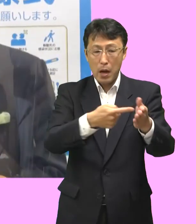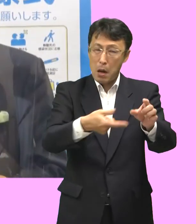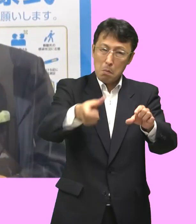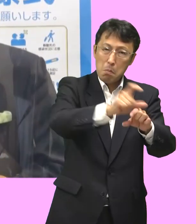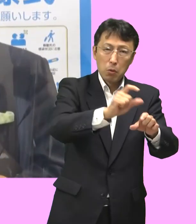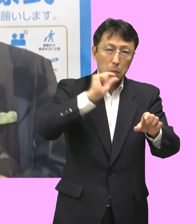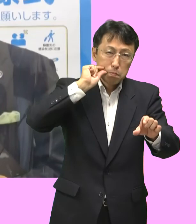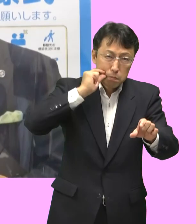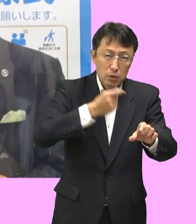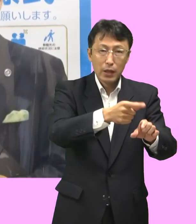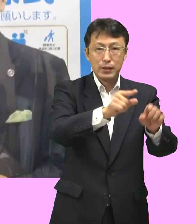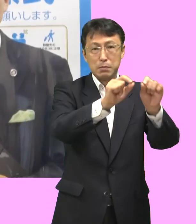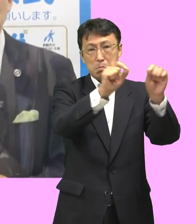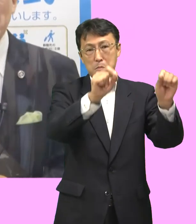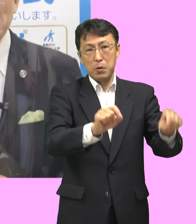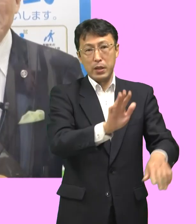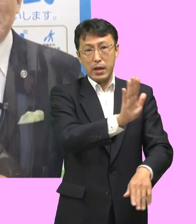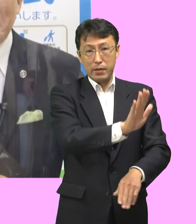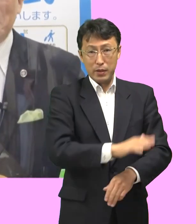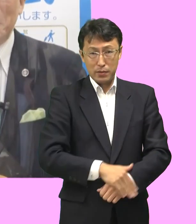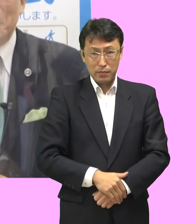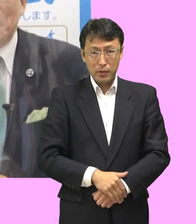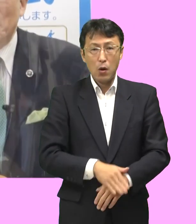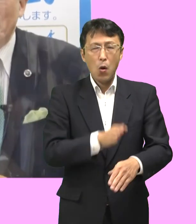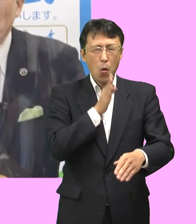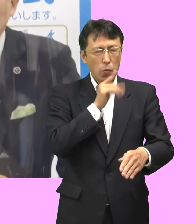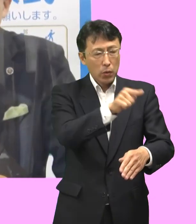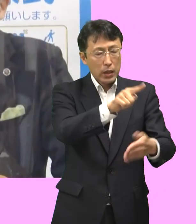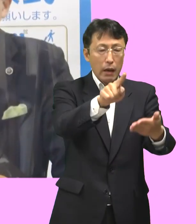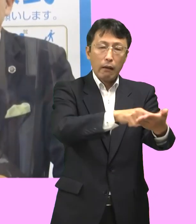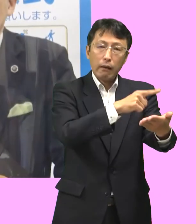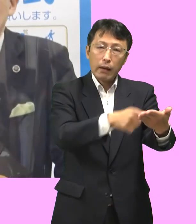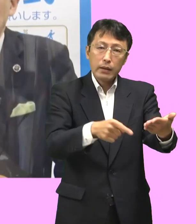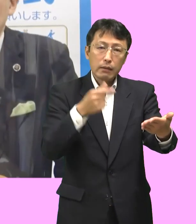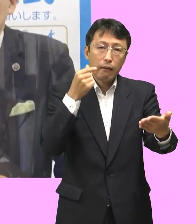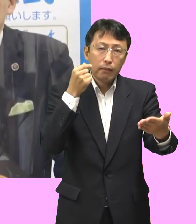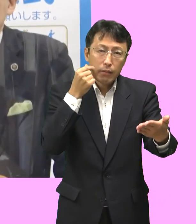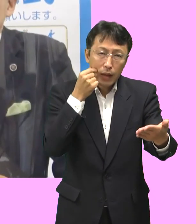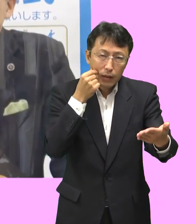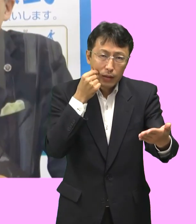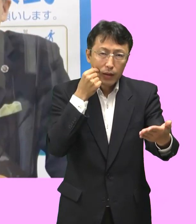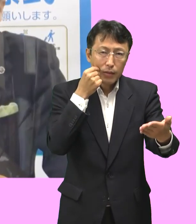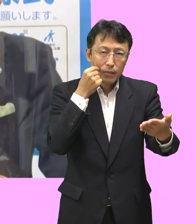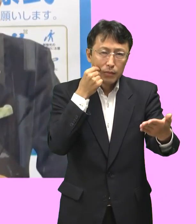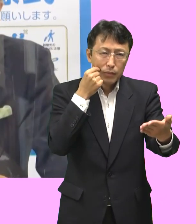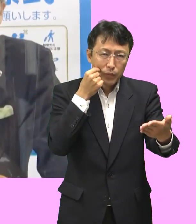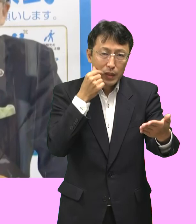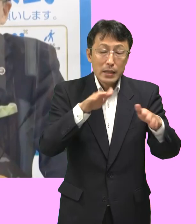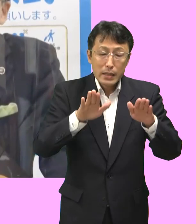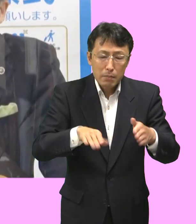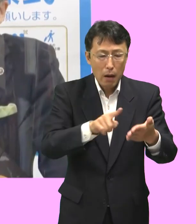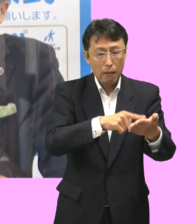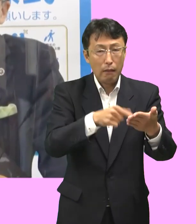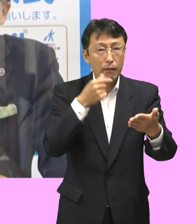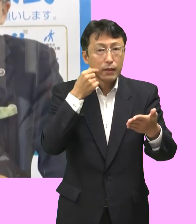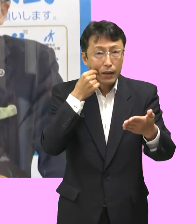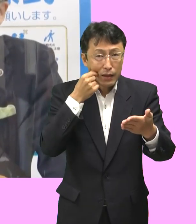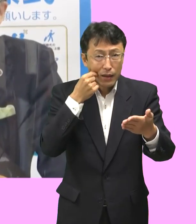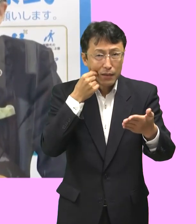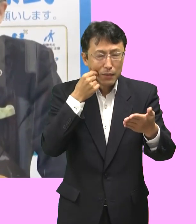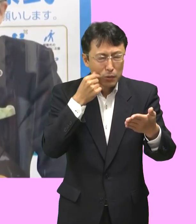原発処理水ができなくてこれ本当にできるのかなと思っておりまして、その点ではぜ